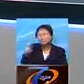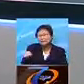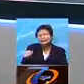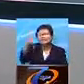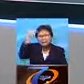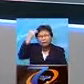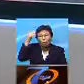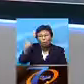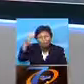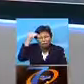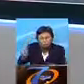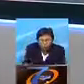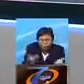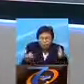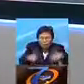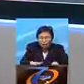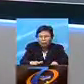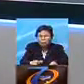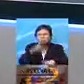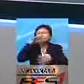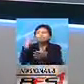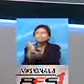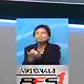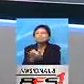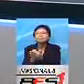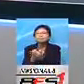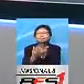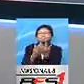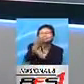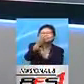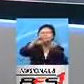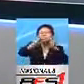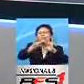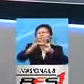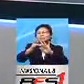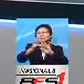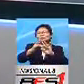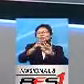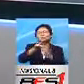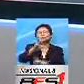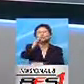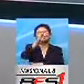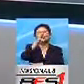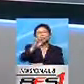pengetahuannya menggalakkan berlaku perbuatan pengganas Melalui aplikasi media sosial WeChat